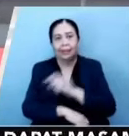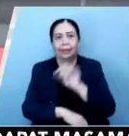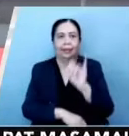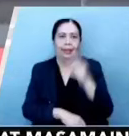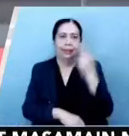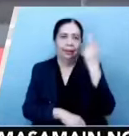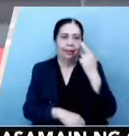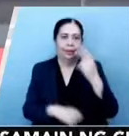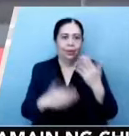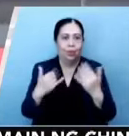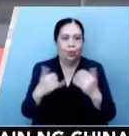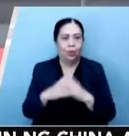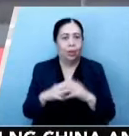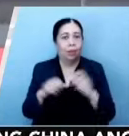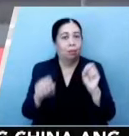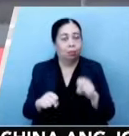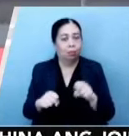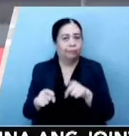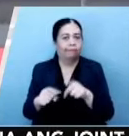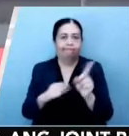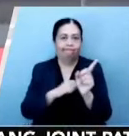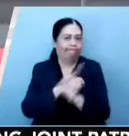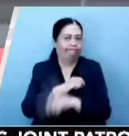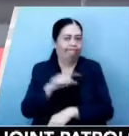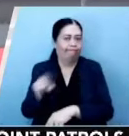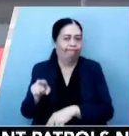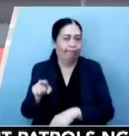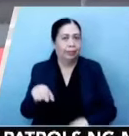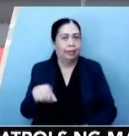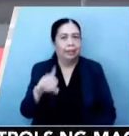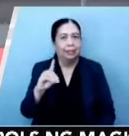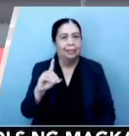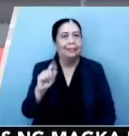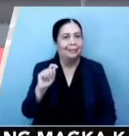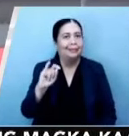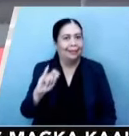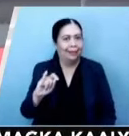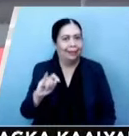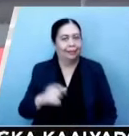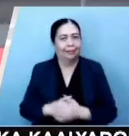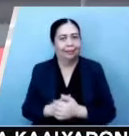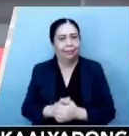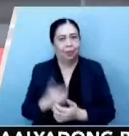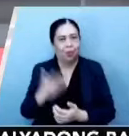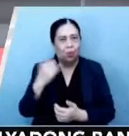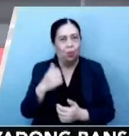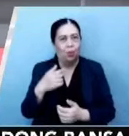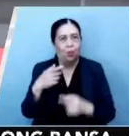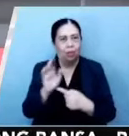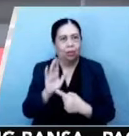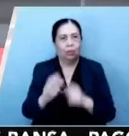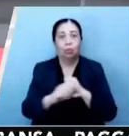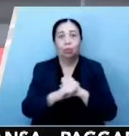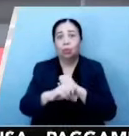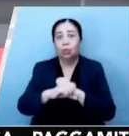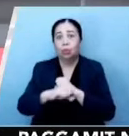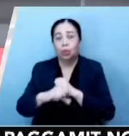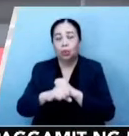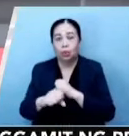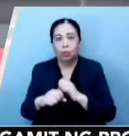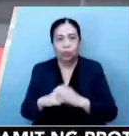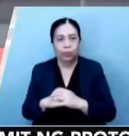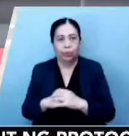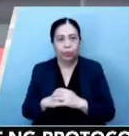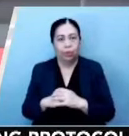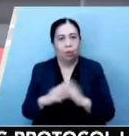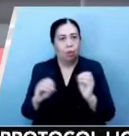bakit pwede siyang panagutin ng Department of Trade and Industry dahil lumalabas sa promotion nito na walang